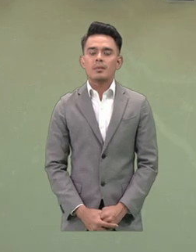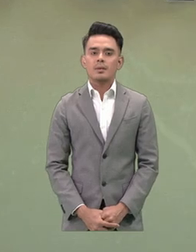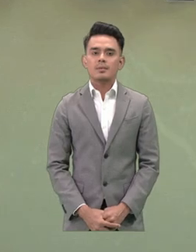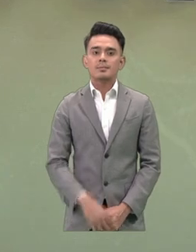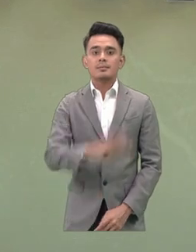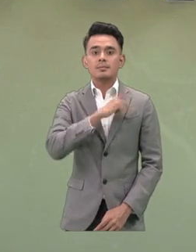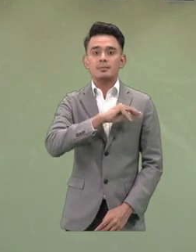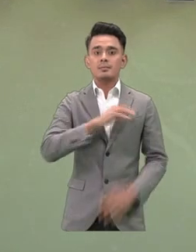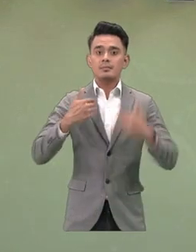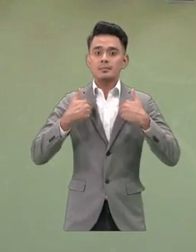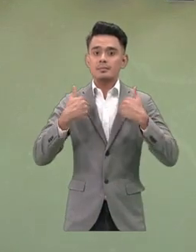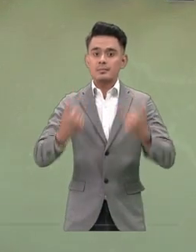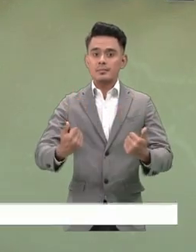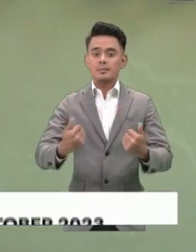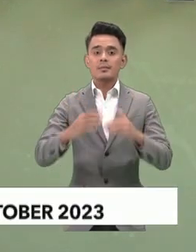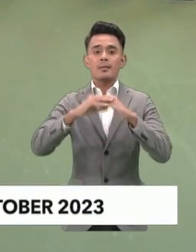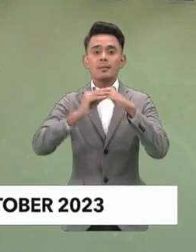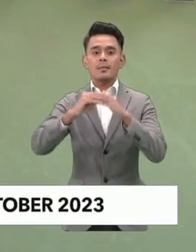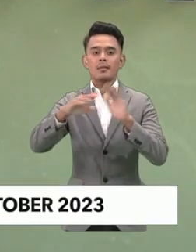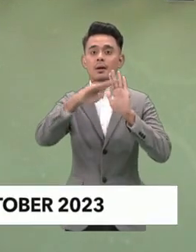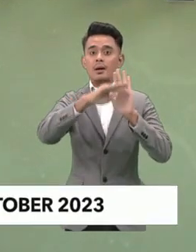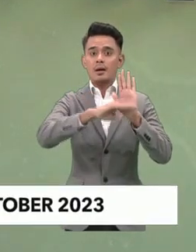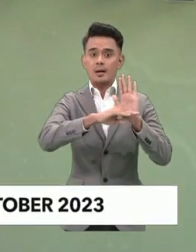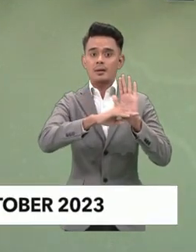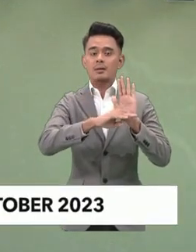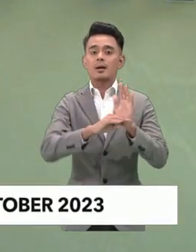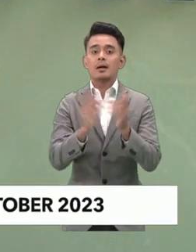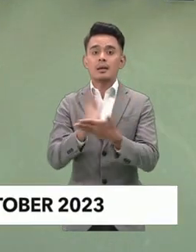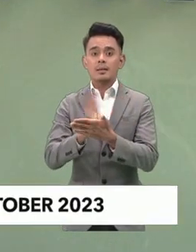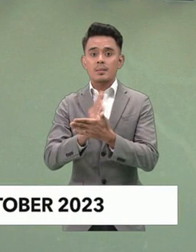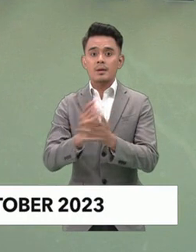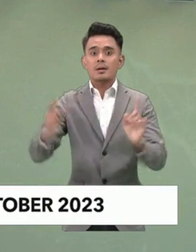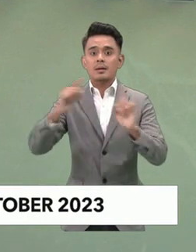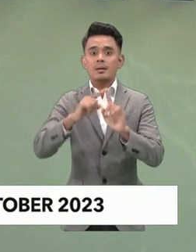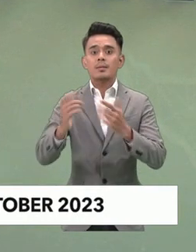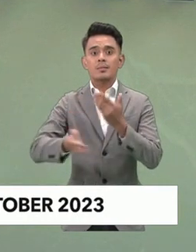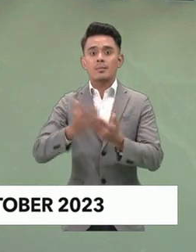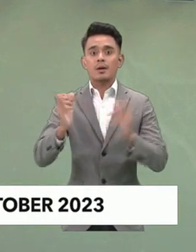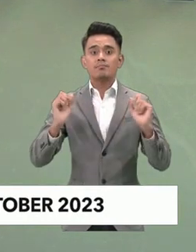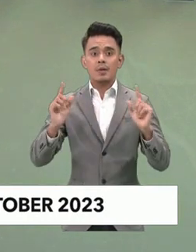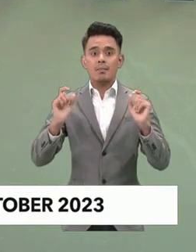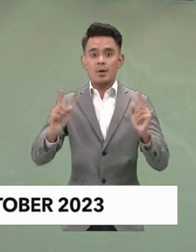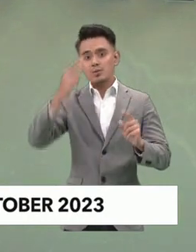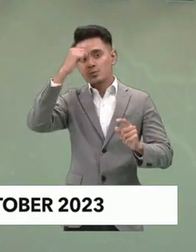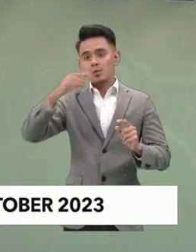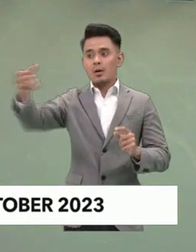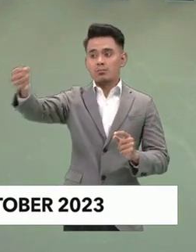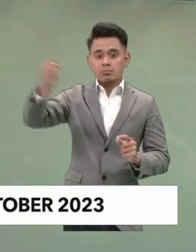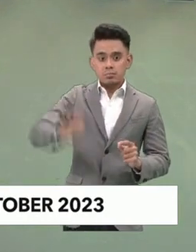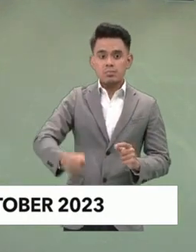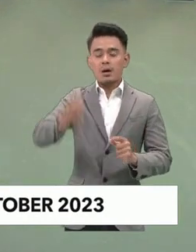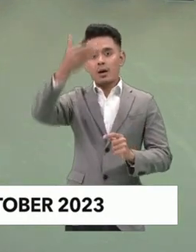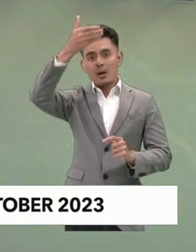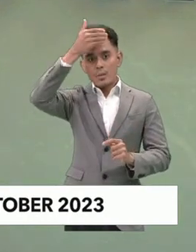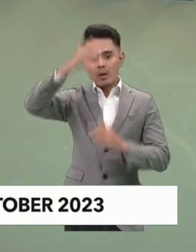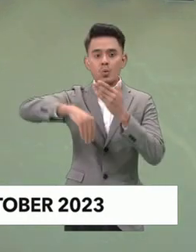Kementerian Kesehatan memberi kelonggaran bersyarat secara sementara kepada kemudahan kesehatan swasta untuk mengambil juru rawat